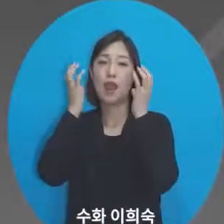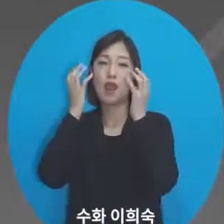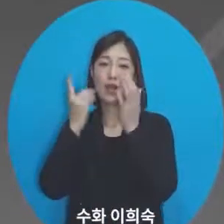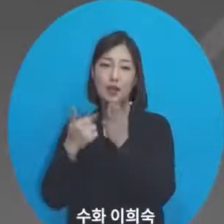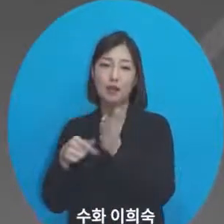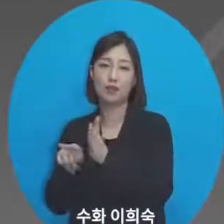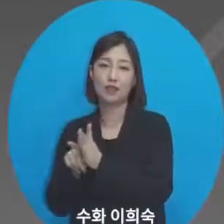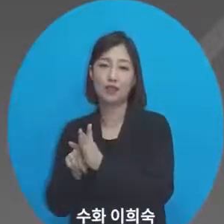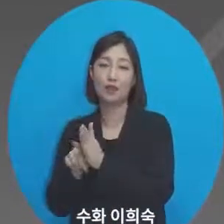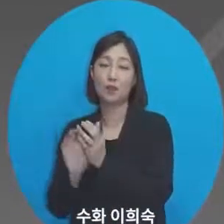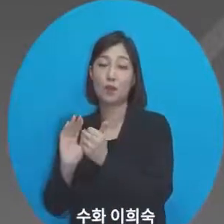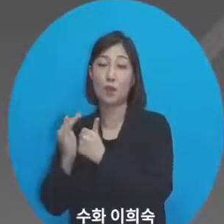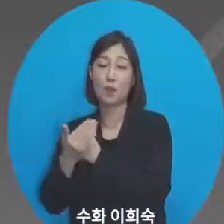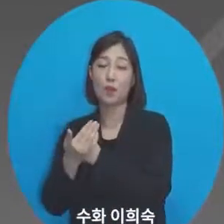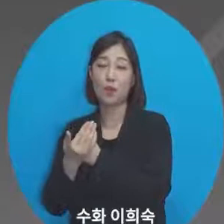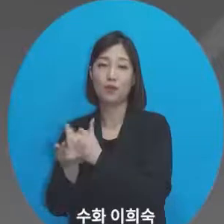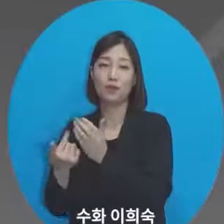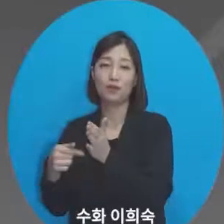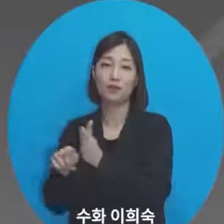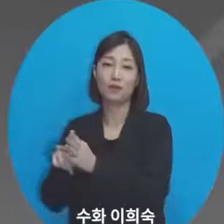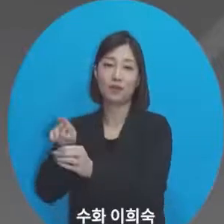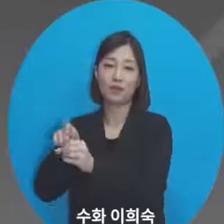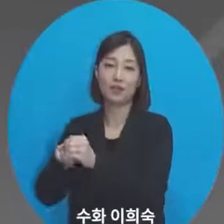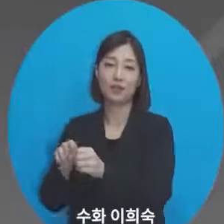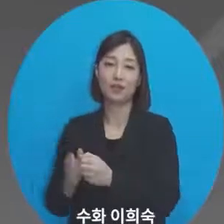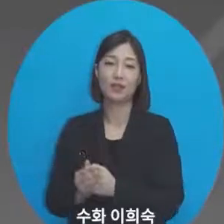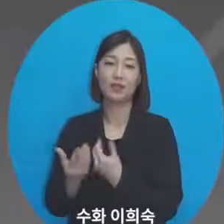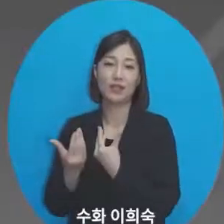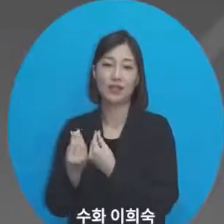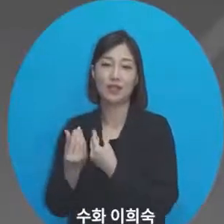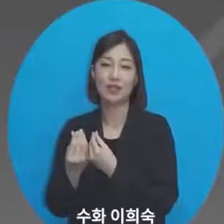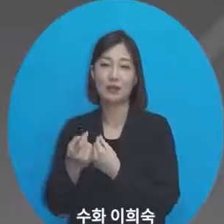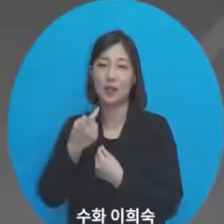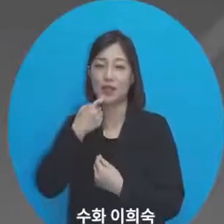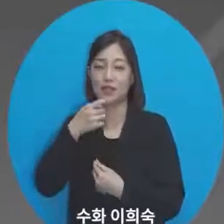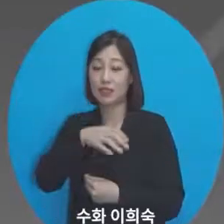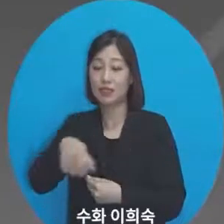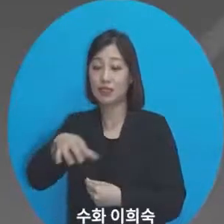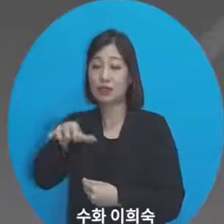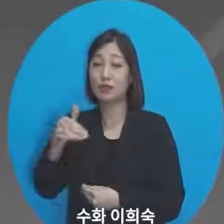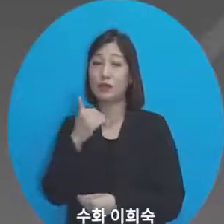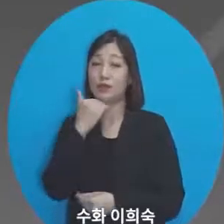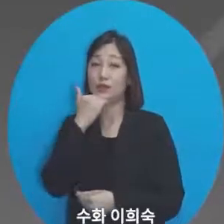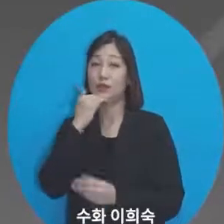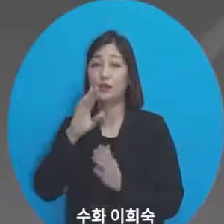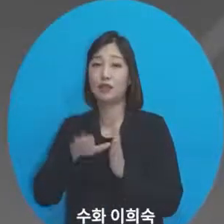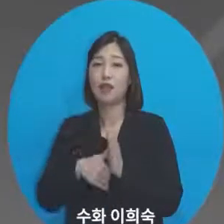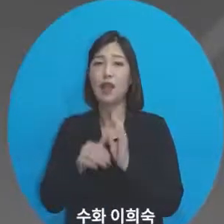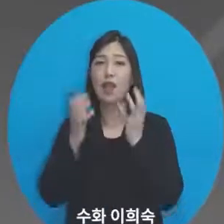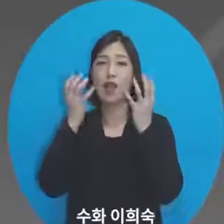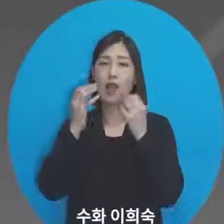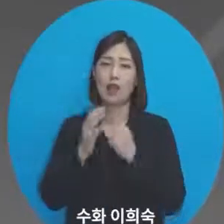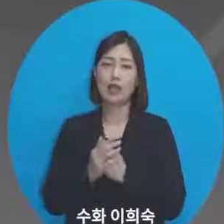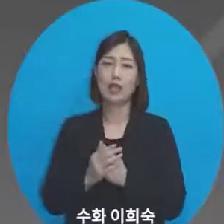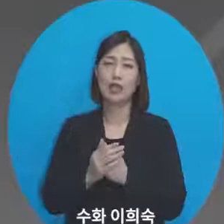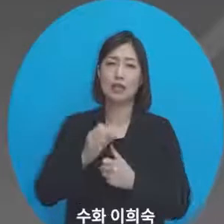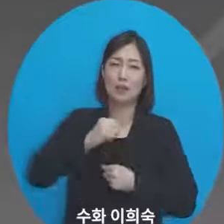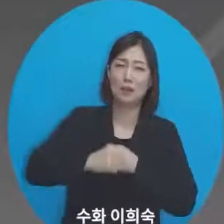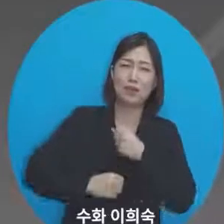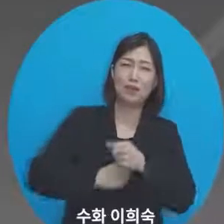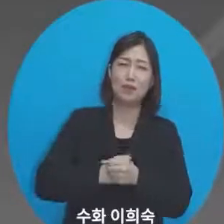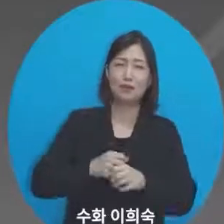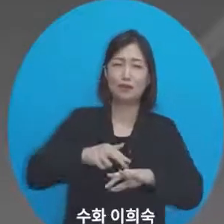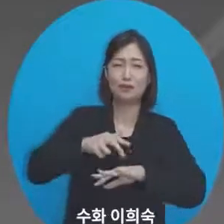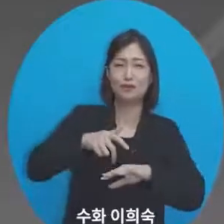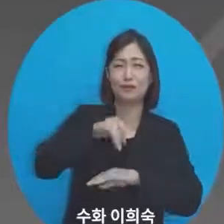그 횡단보도 앞에서 대기하면서 놀다가 실수로 도로로 튀어나갔을 경우